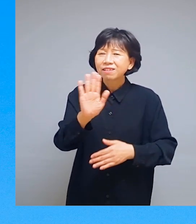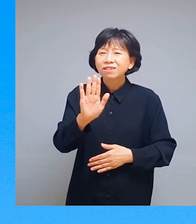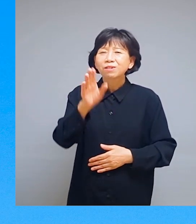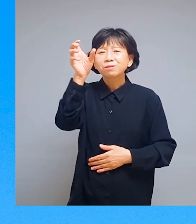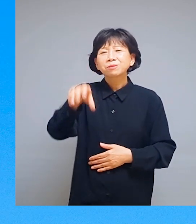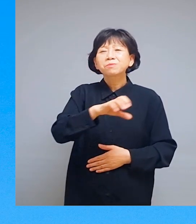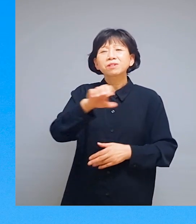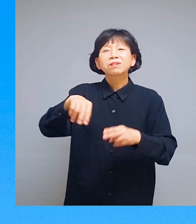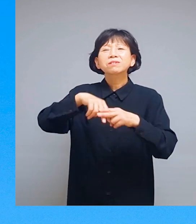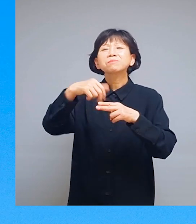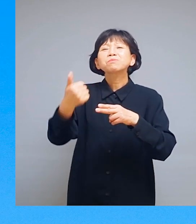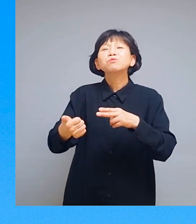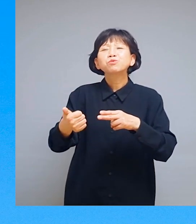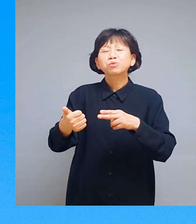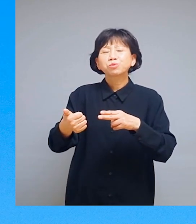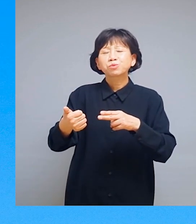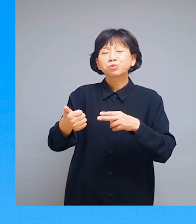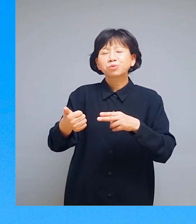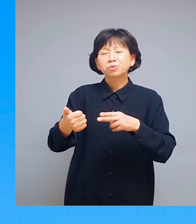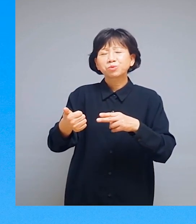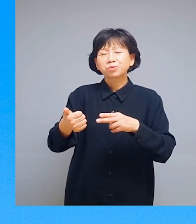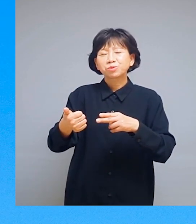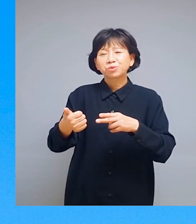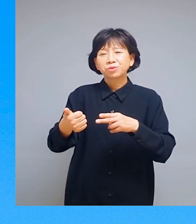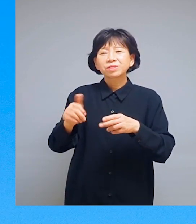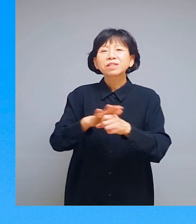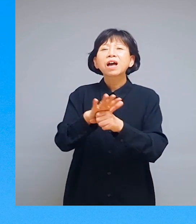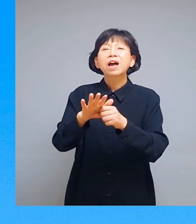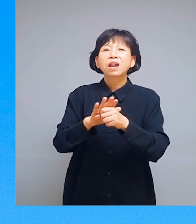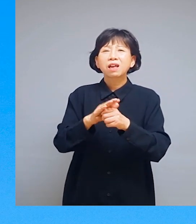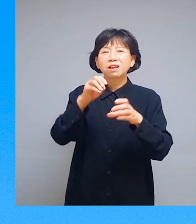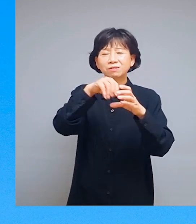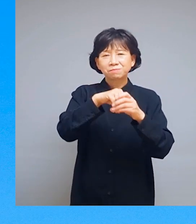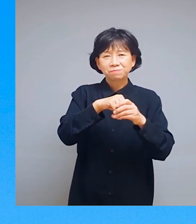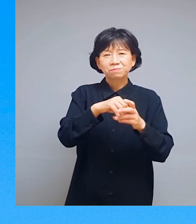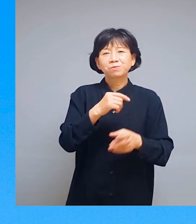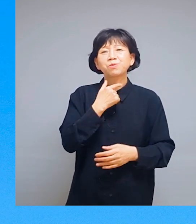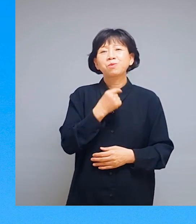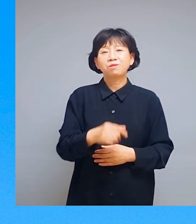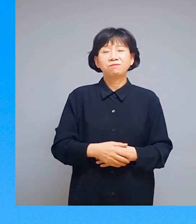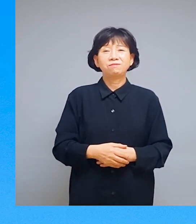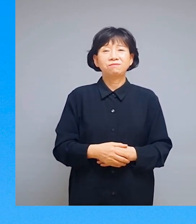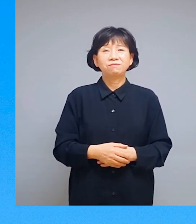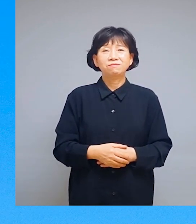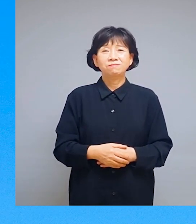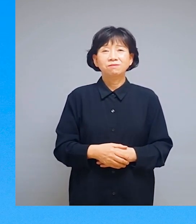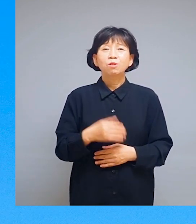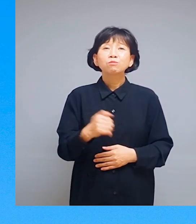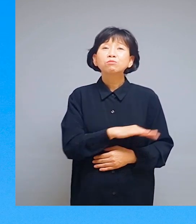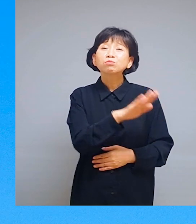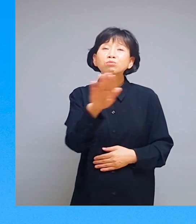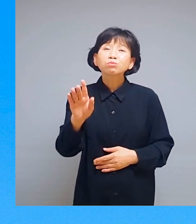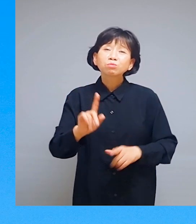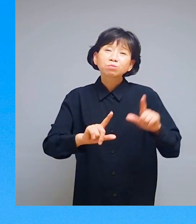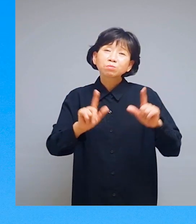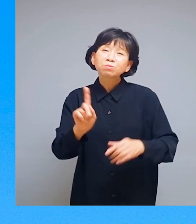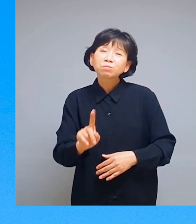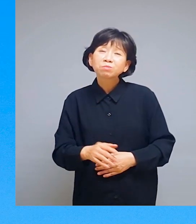사랑하셨던 그 사랑이 그 그릇 안에 담겨 있기를 원하시는 거죠. 그런데 우리가 어떻게 됐을까요?